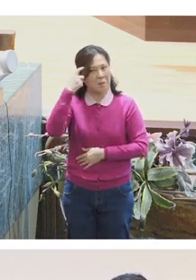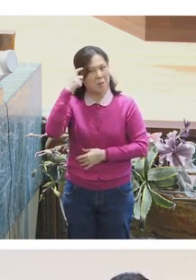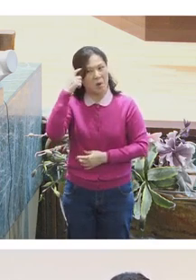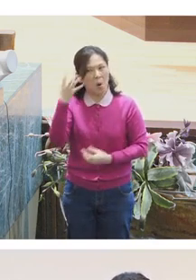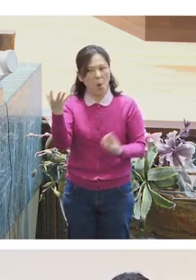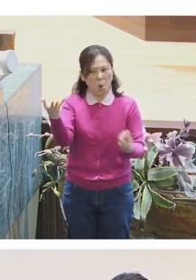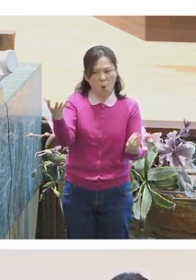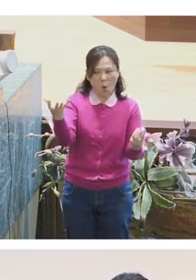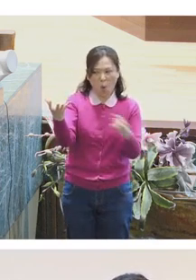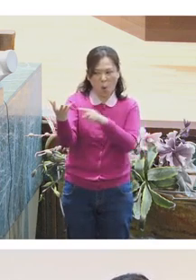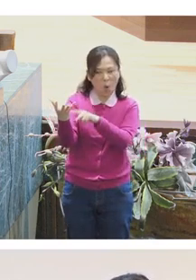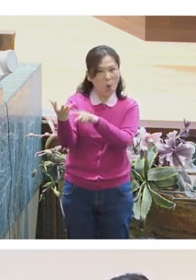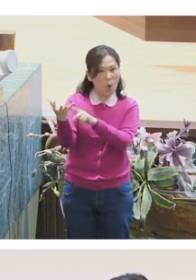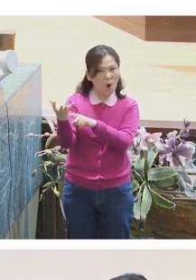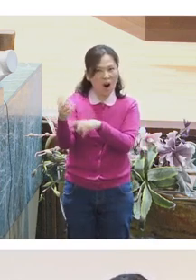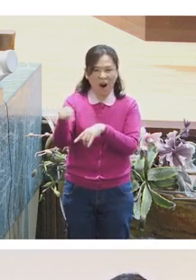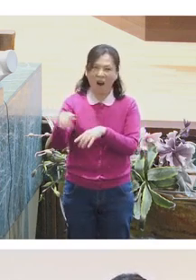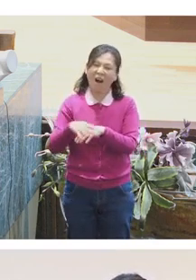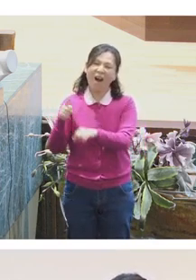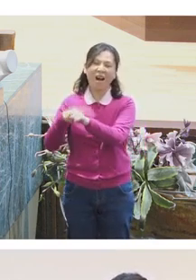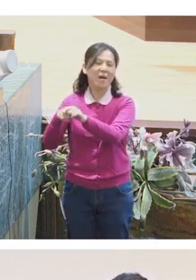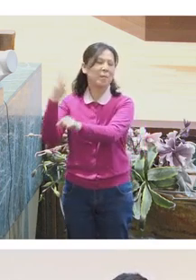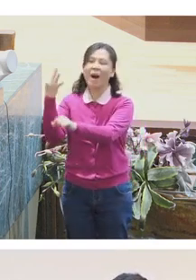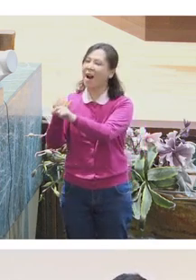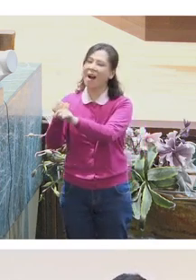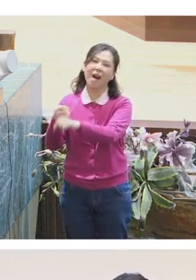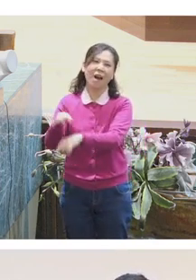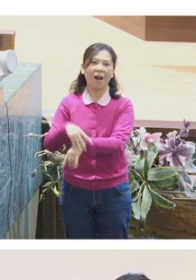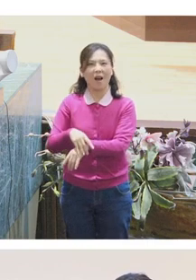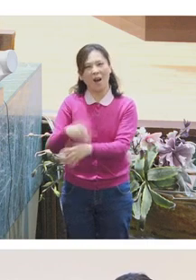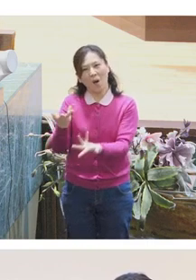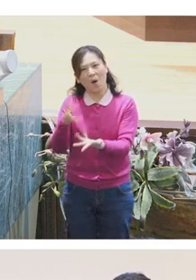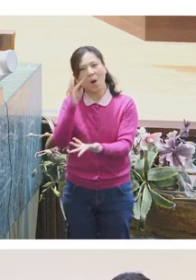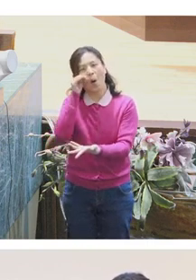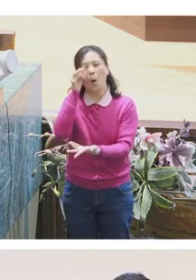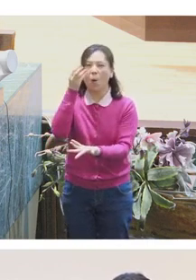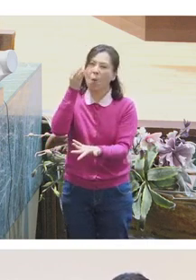会好觉得习以为常的事情可能不是